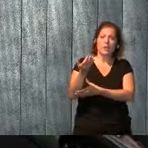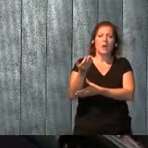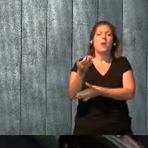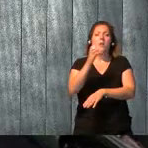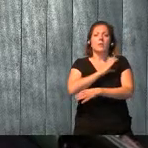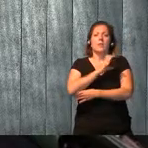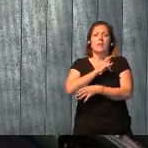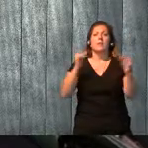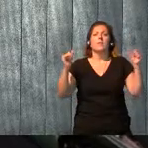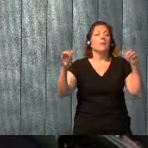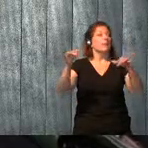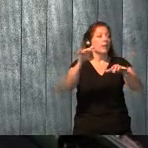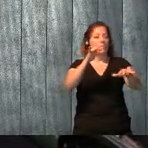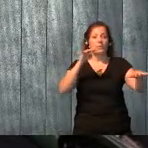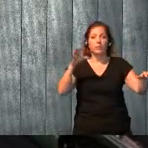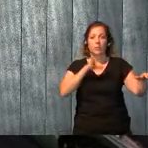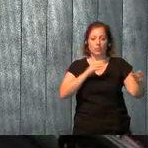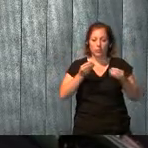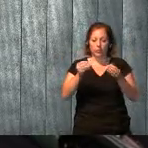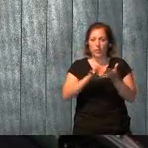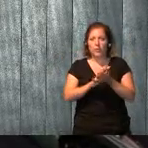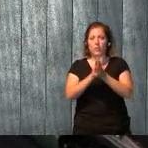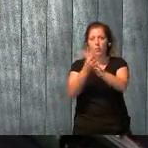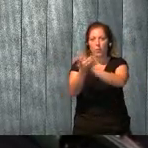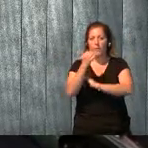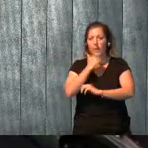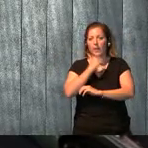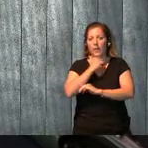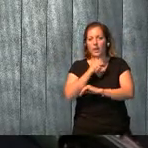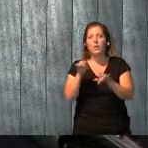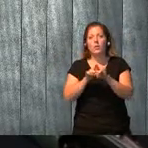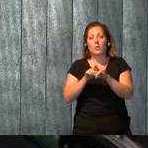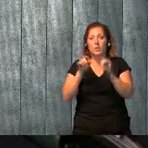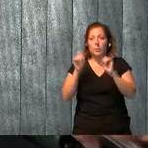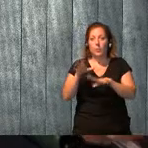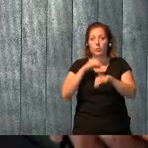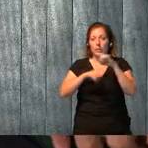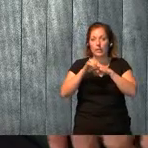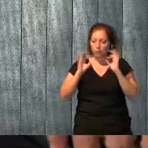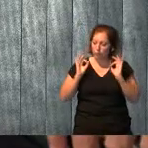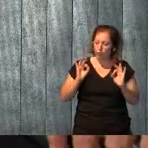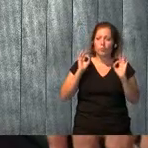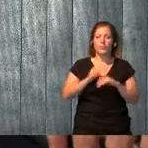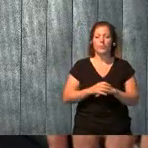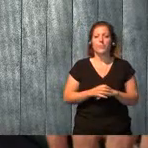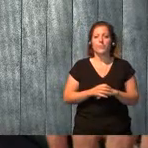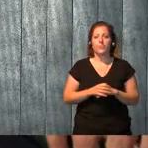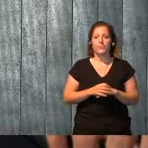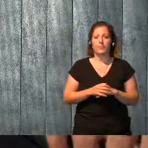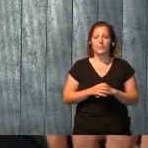sorte que les paysages puissent évoluer rapidement et qu'on puisse se mettre au goût du jour.